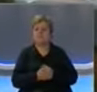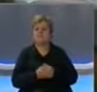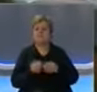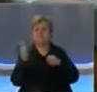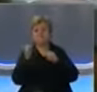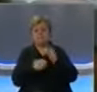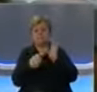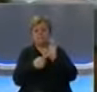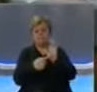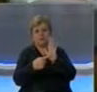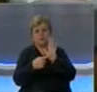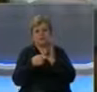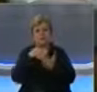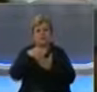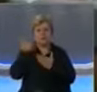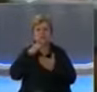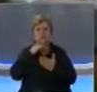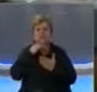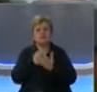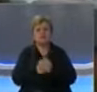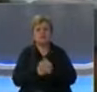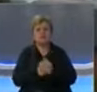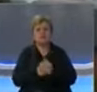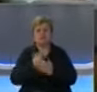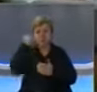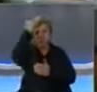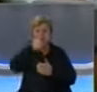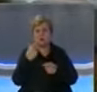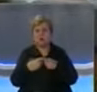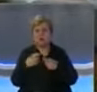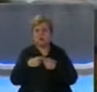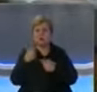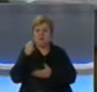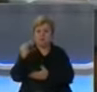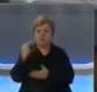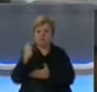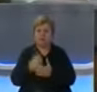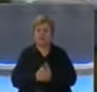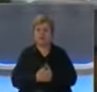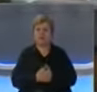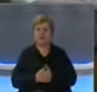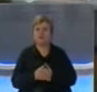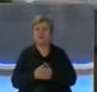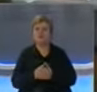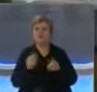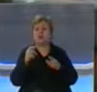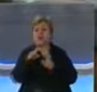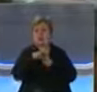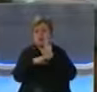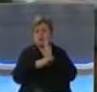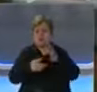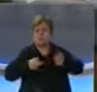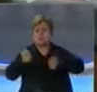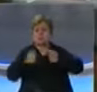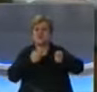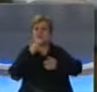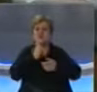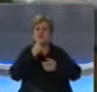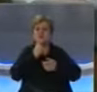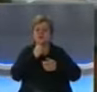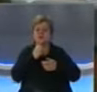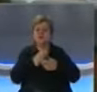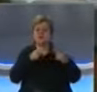veriut, i cili është në shpërputhje me kushtetutën e Republikës Kosovës, sepse është një fond paralel, dhe gjithashtu me ligjin për menaxhimin e financave publike